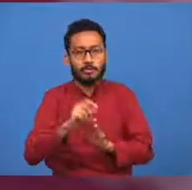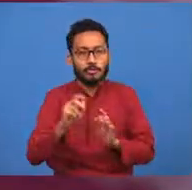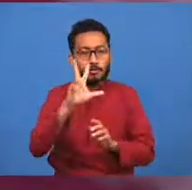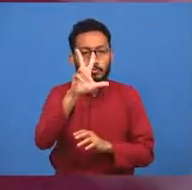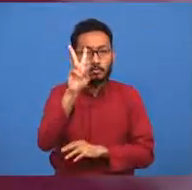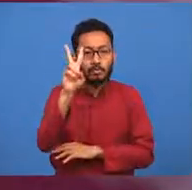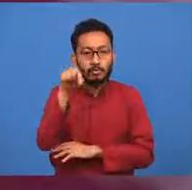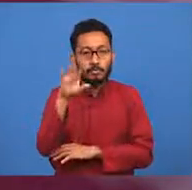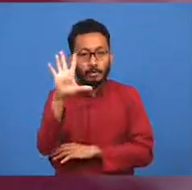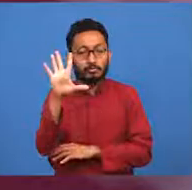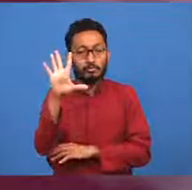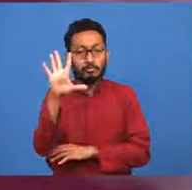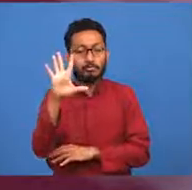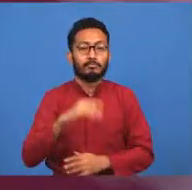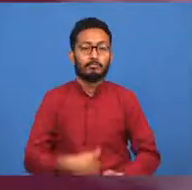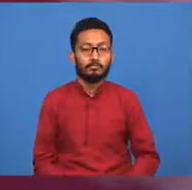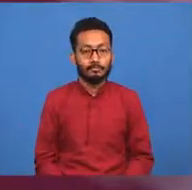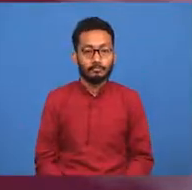darjah Celsius.